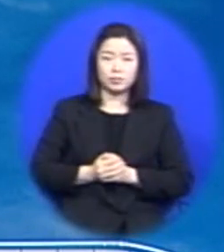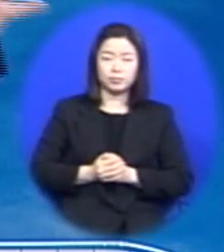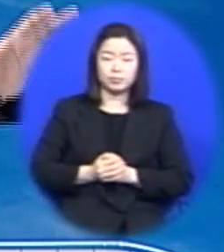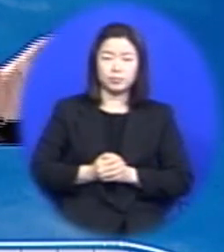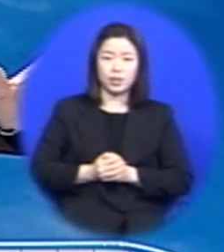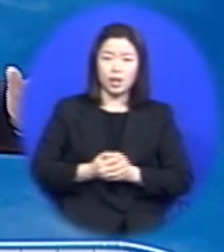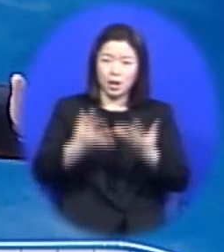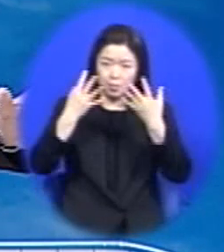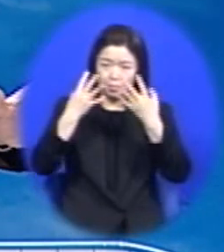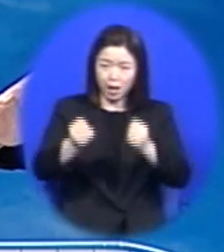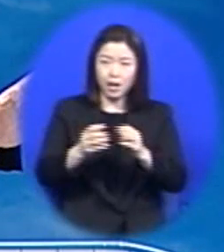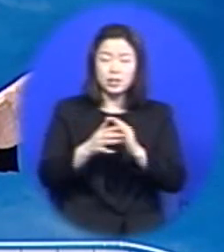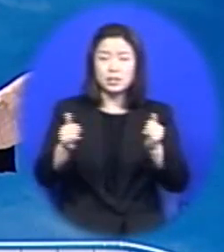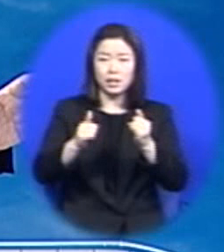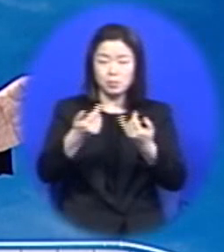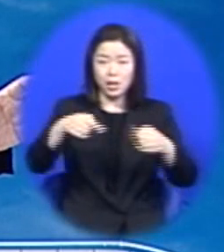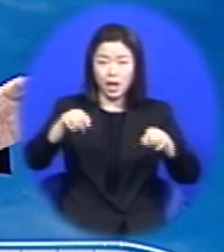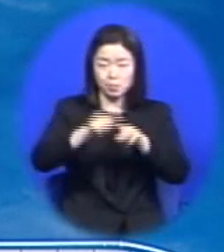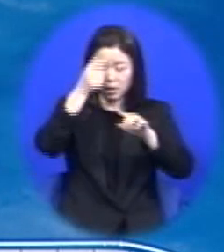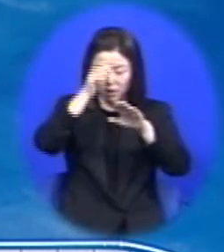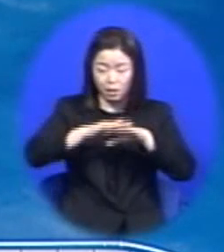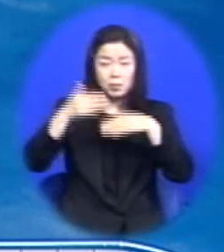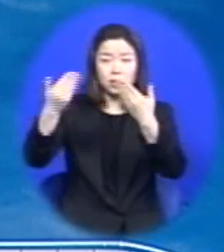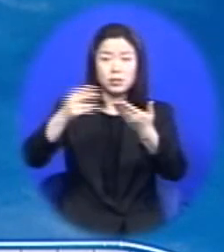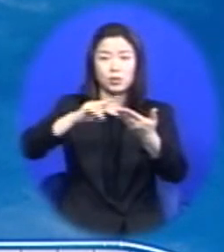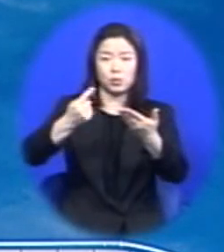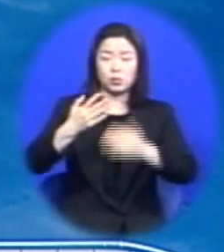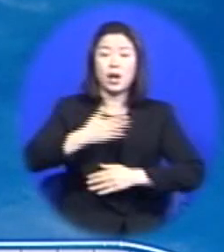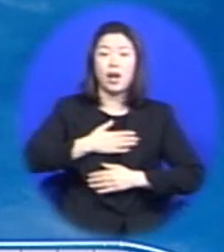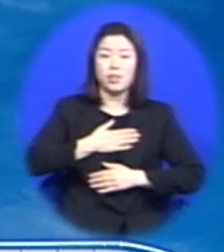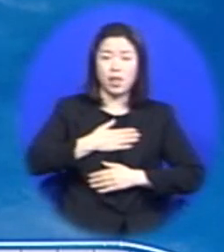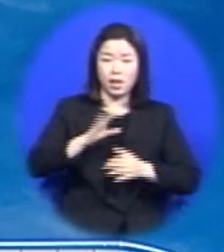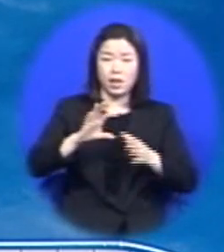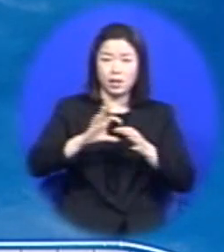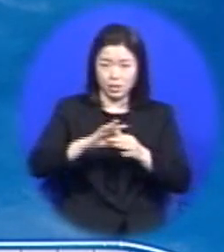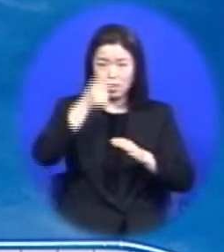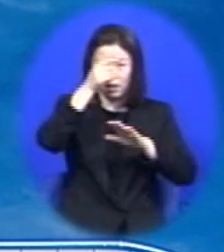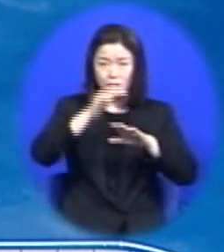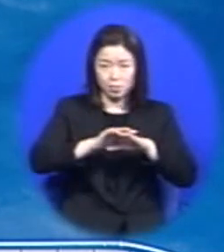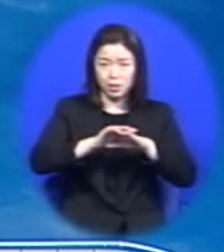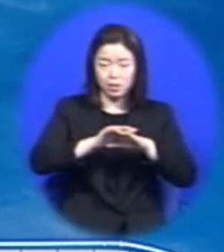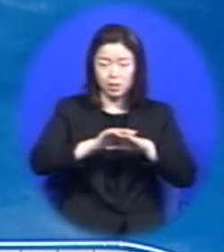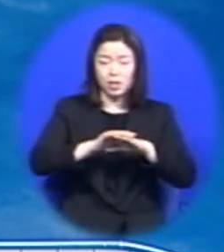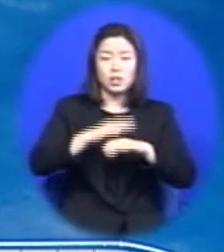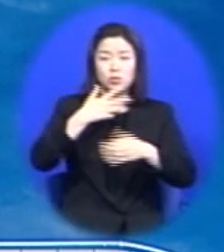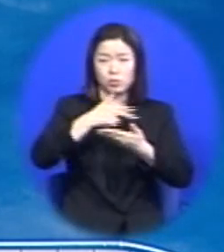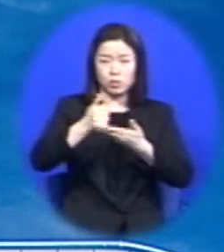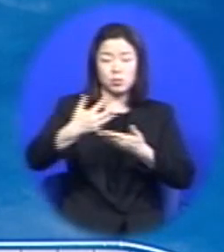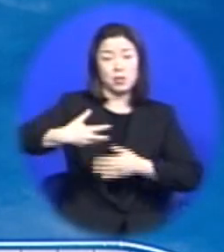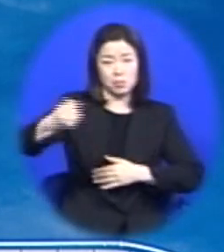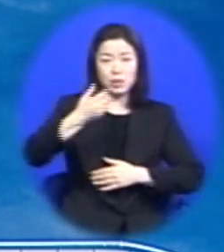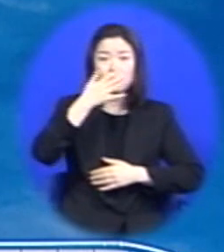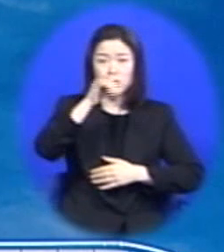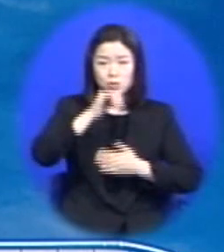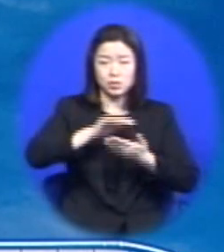수천 명이 함께 예배를 드려도 나의 예배는 주님은 내 예배를 받으시는 거거든요.